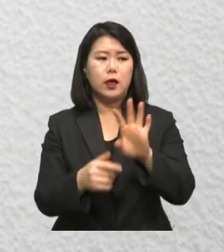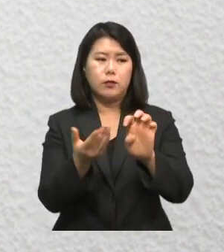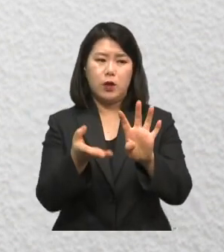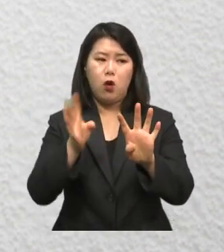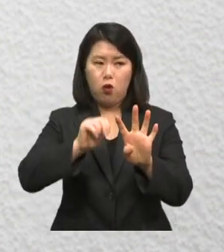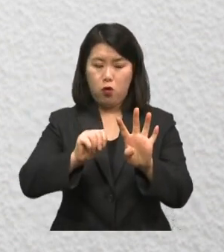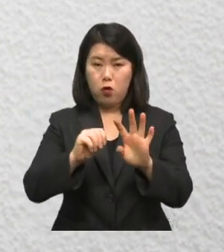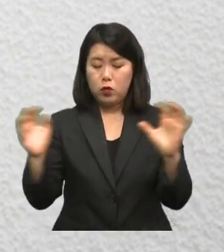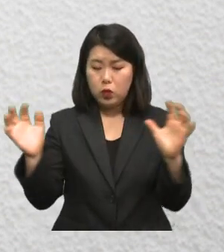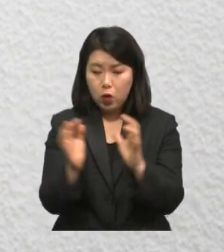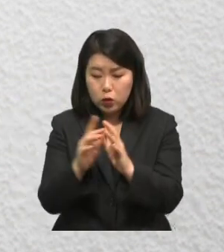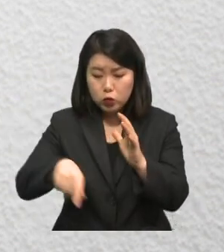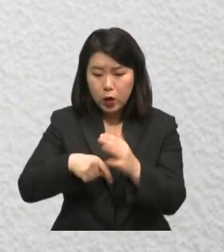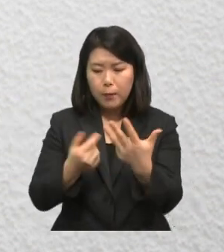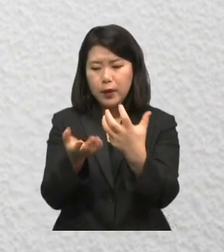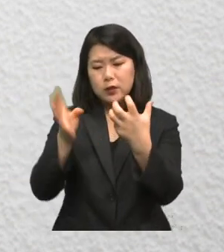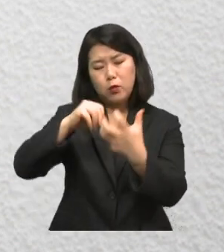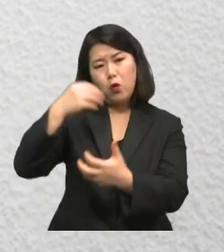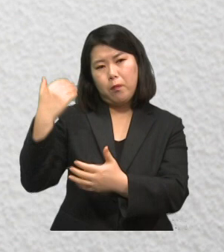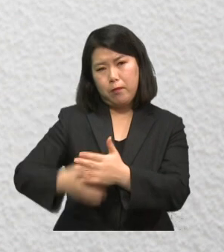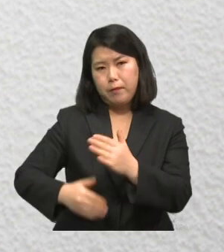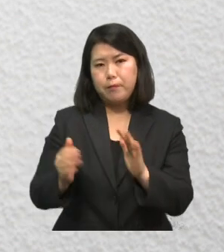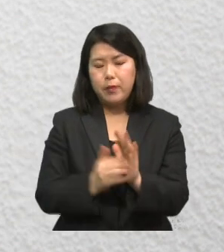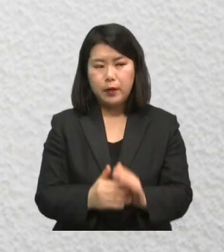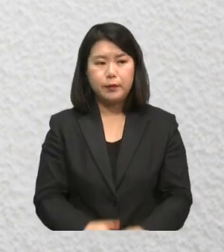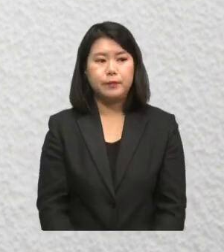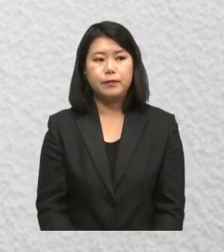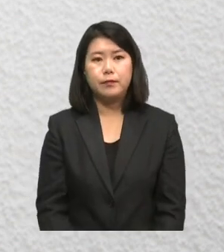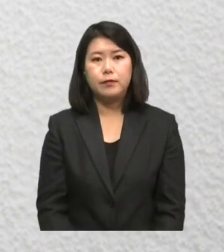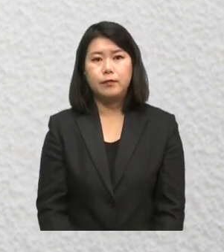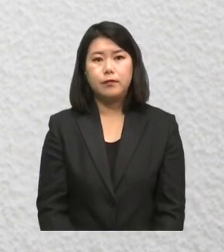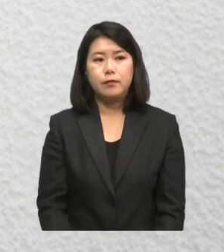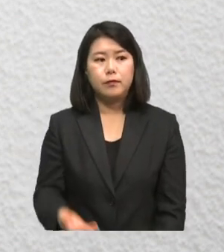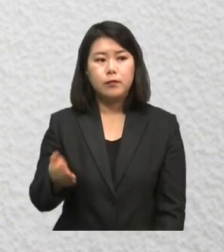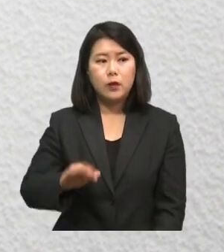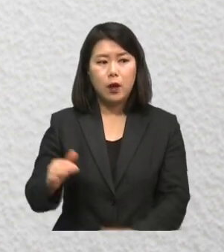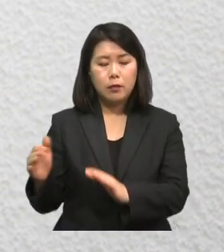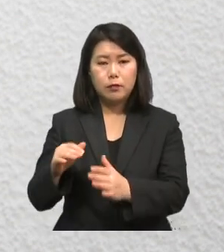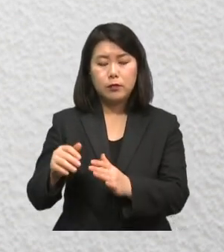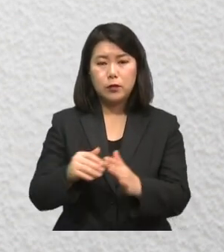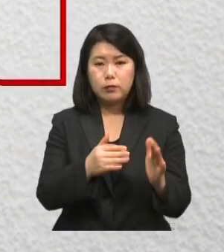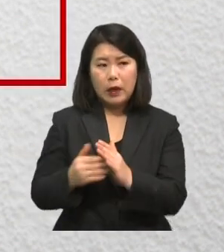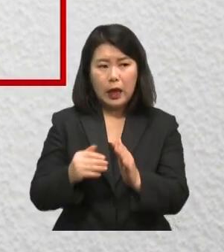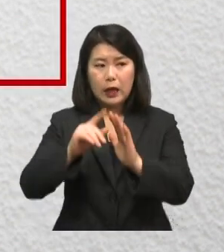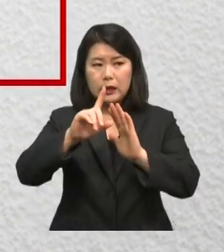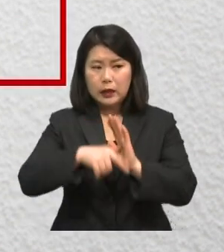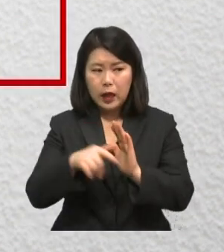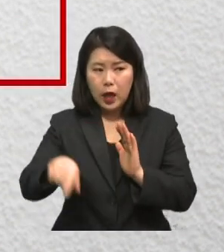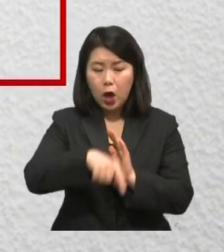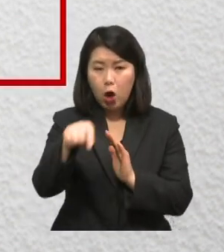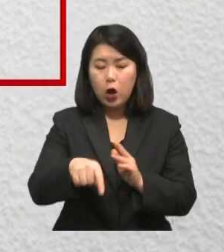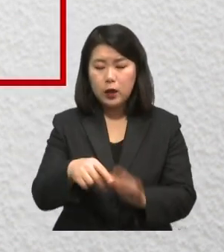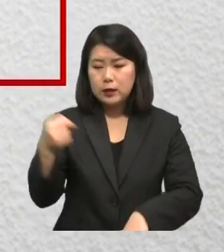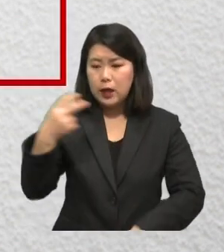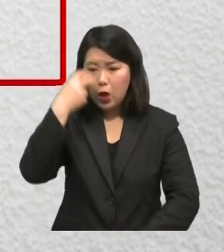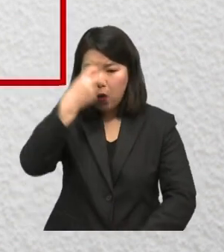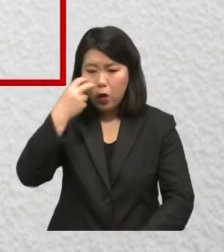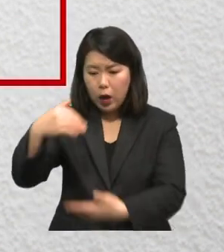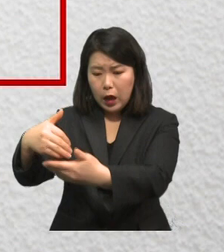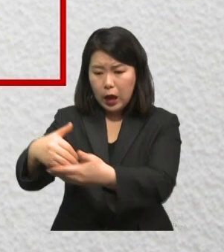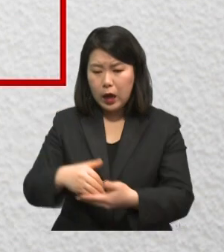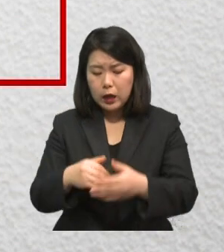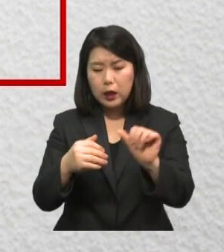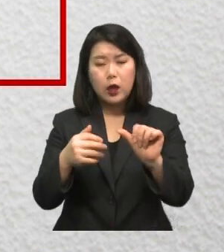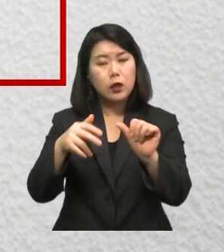보면 80억 원만 삭감된 상태로 예산을 집행하게 되지만 부결될 경우 중구청에서 제의 요구한 5개 사업